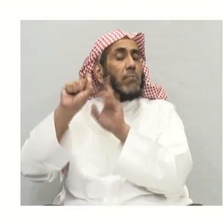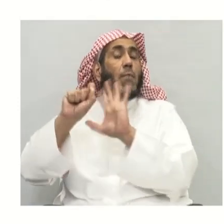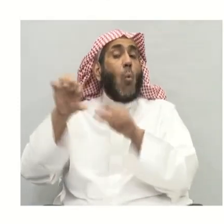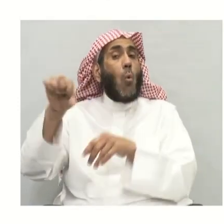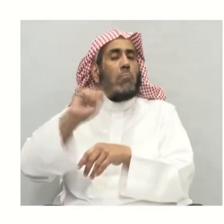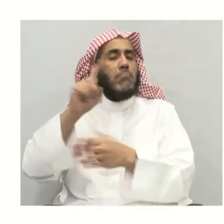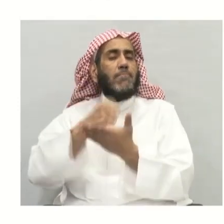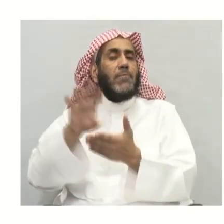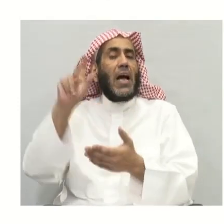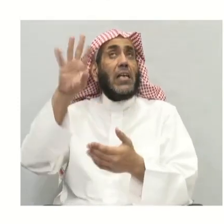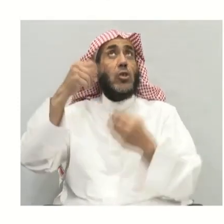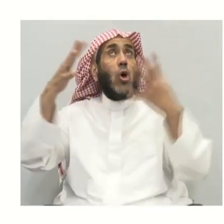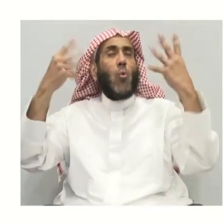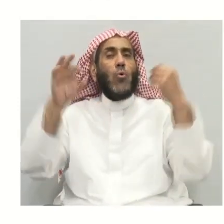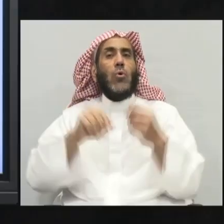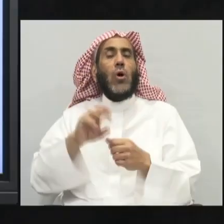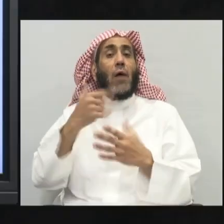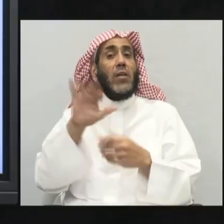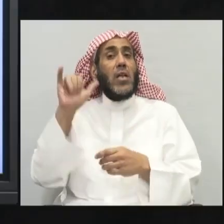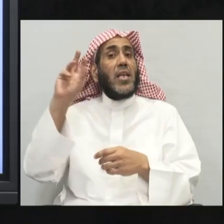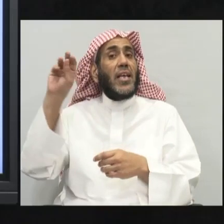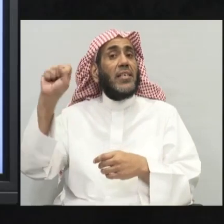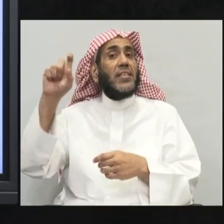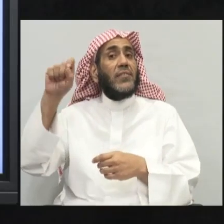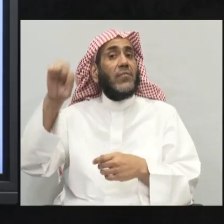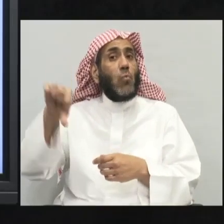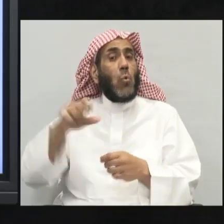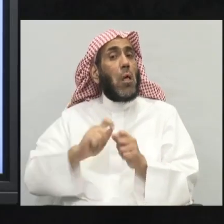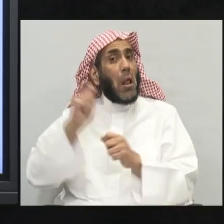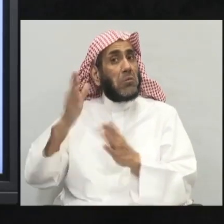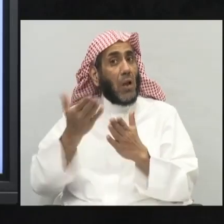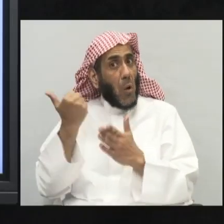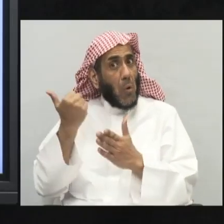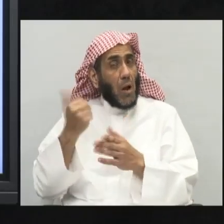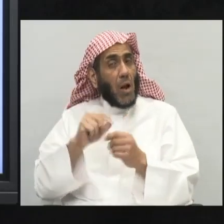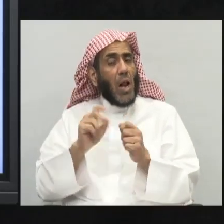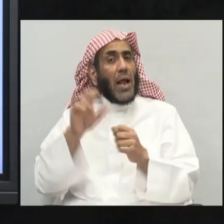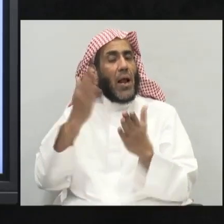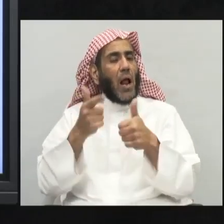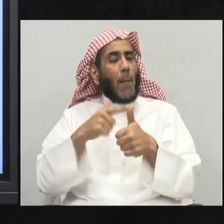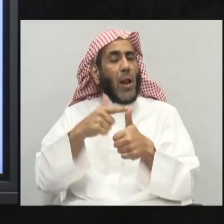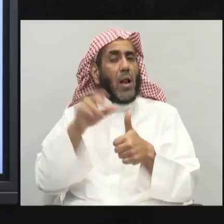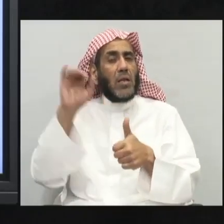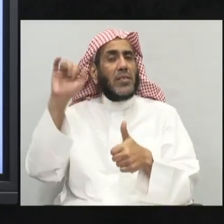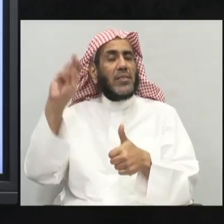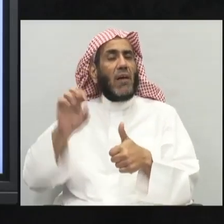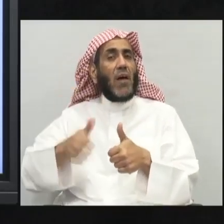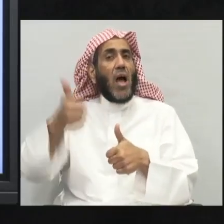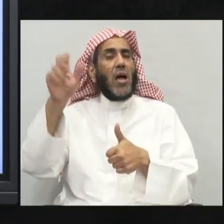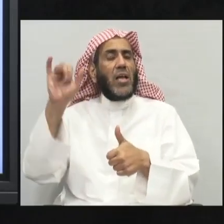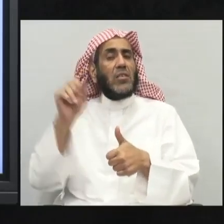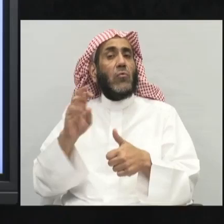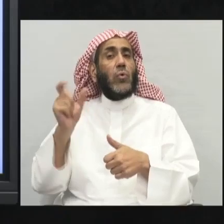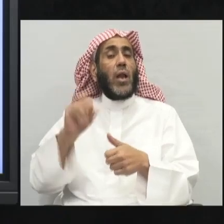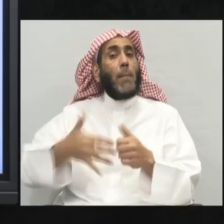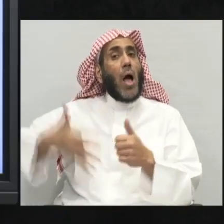مرفوعا ستقول يصفو الجو بالواو يصفو الجو صفا يصفو كما تقول انما